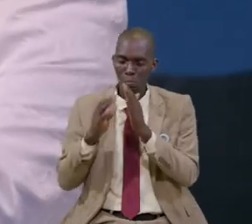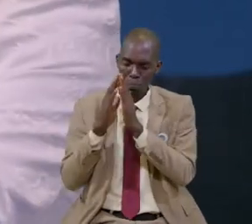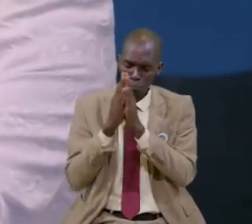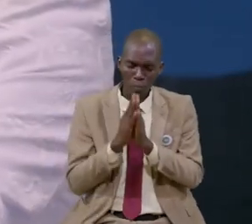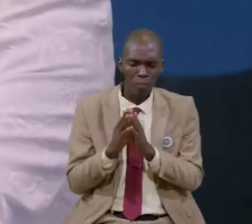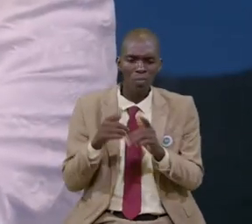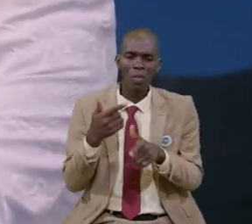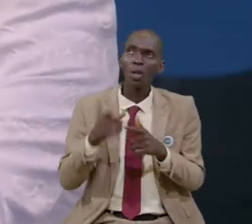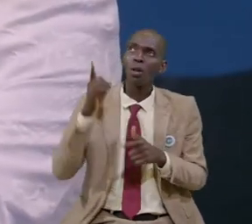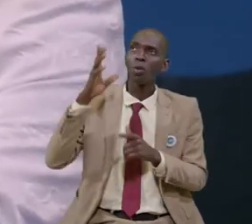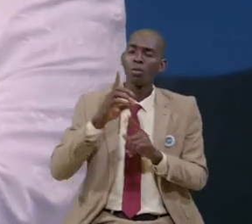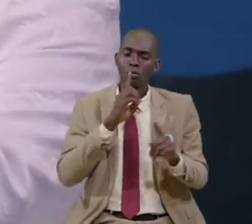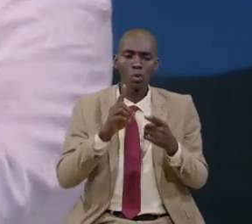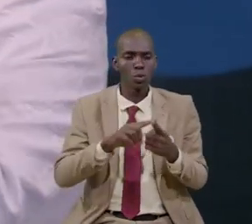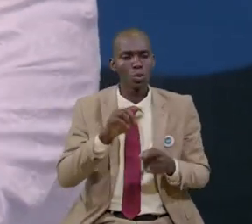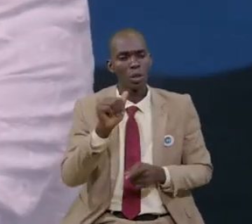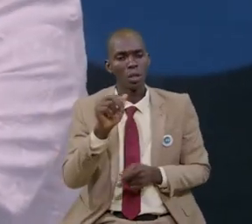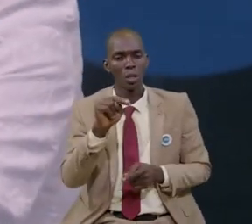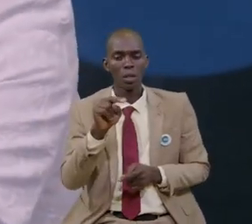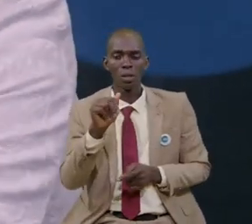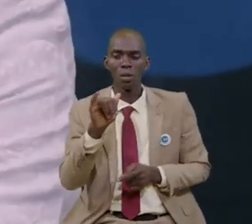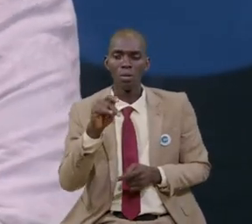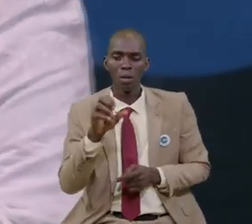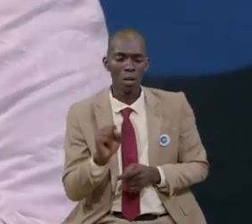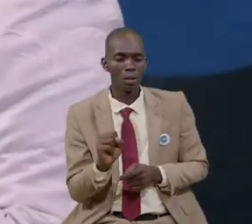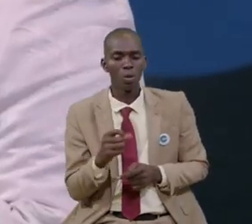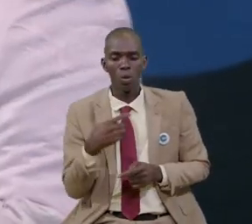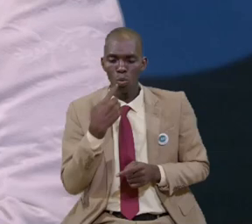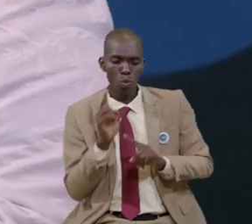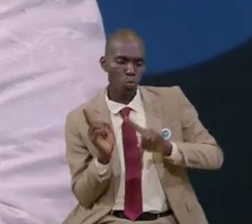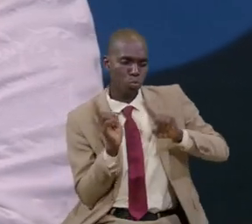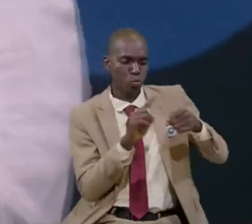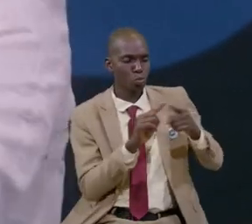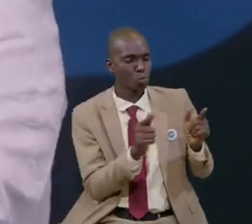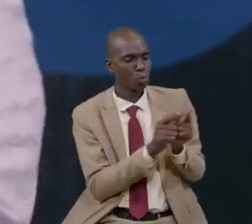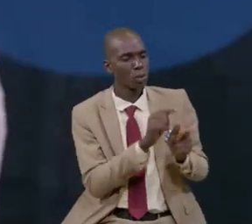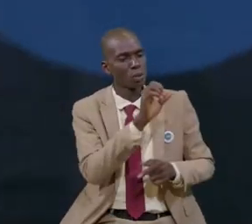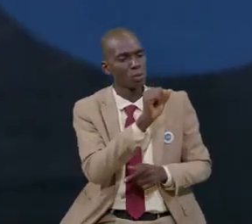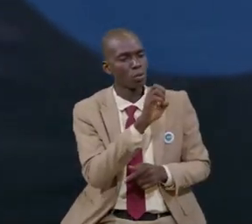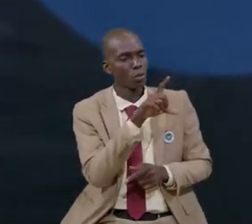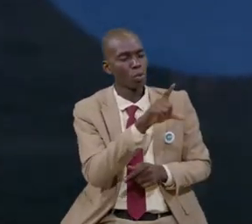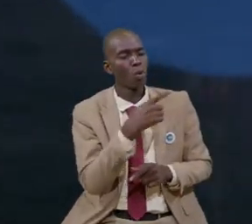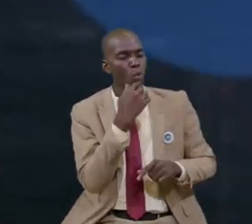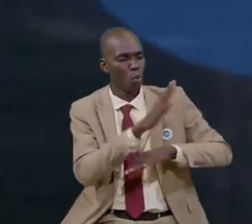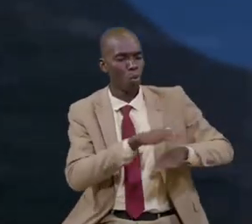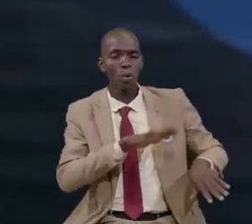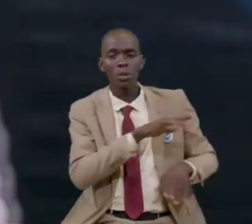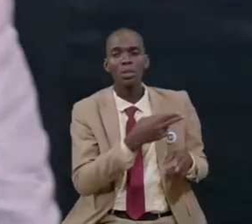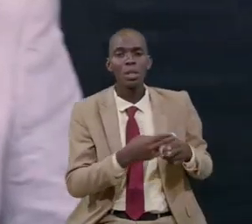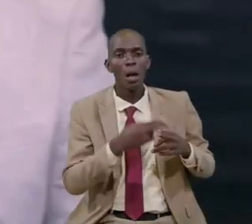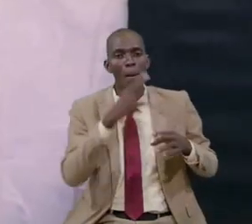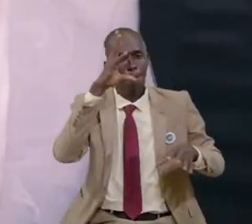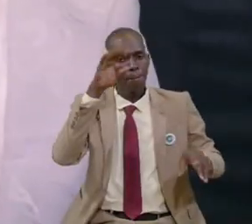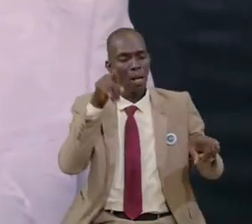frère Saul, né de nouveau. Un véritable changement est survenu dans sa vie numéro 1.